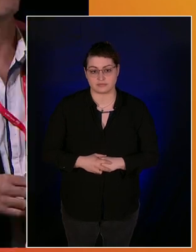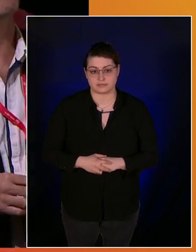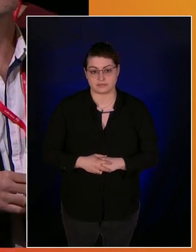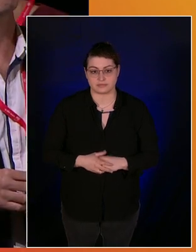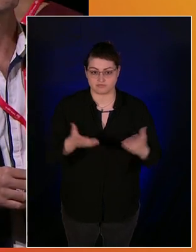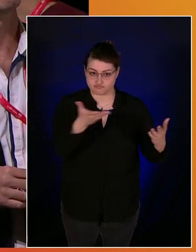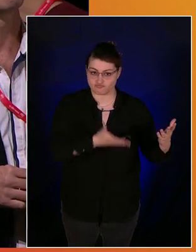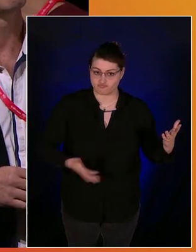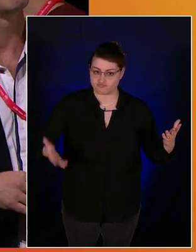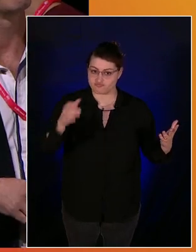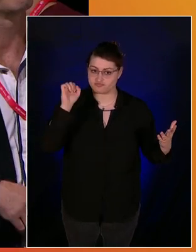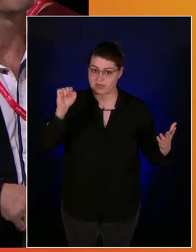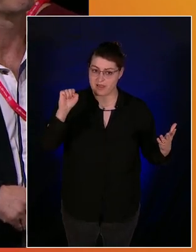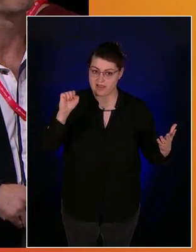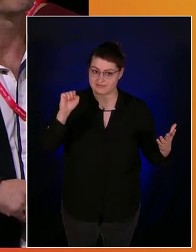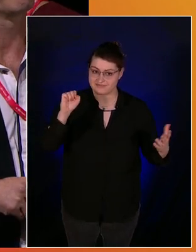Chers et chers camarades,